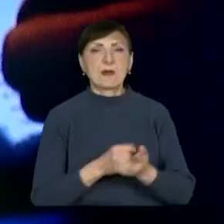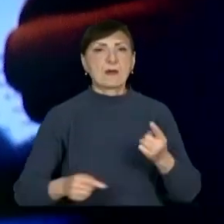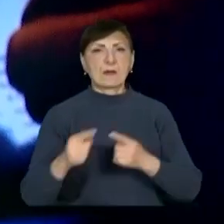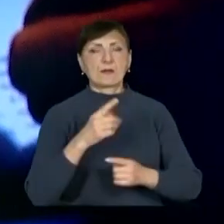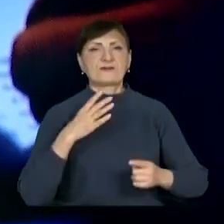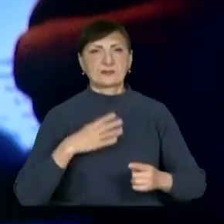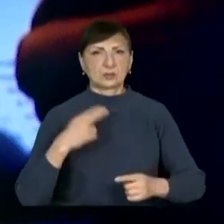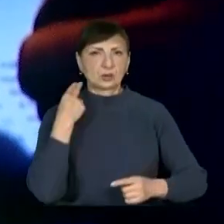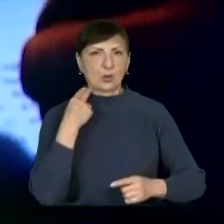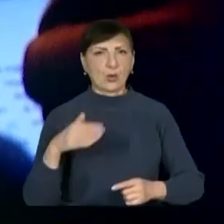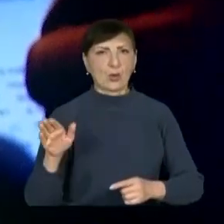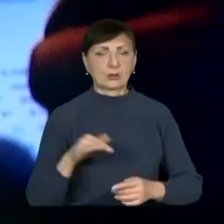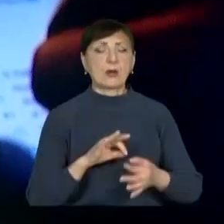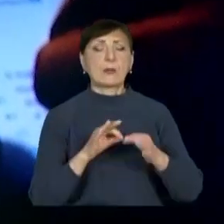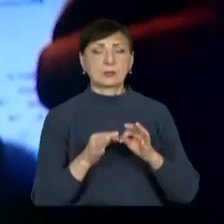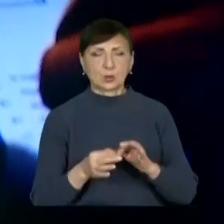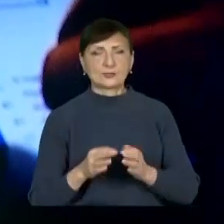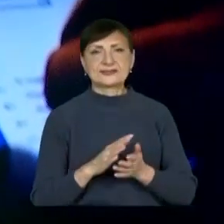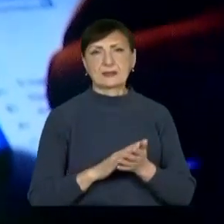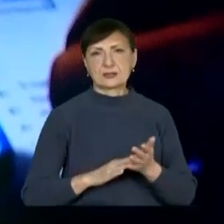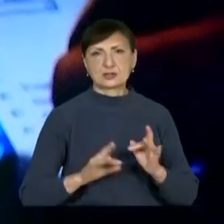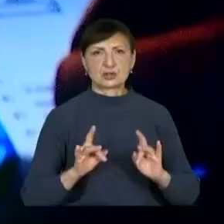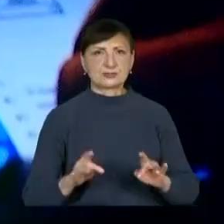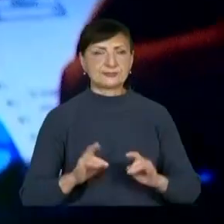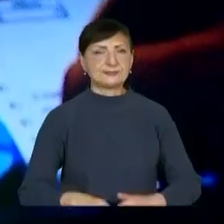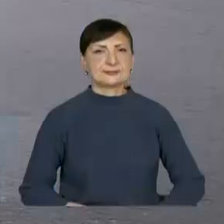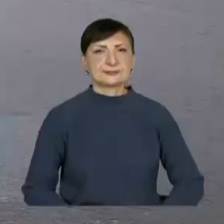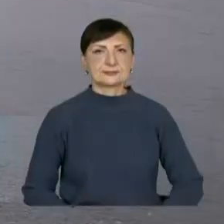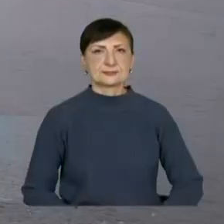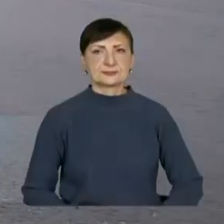пришлось влезть в долги. Подробнее в сюжете Ризабека Ахметова.